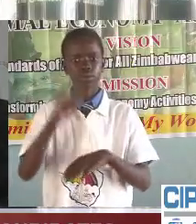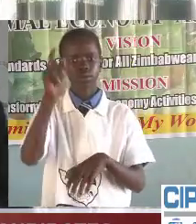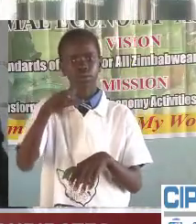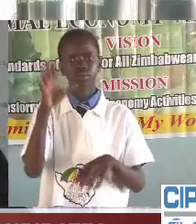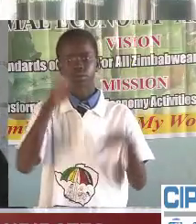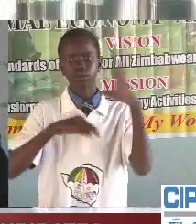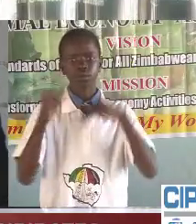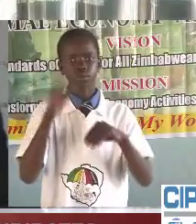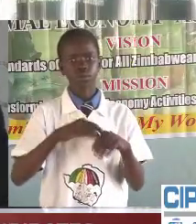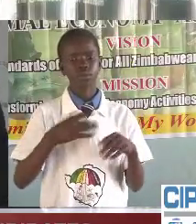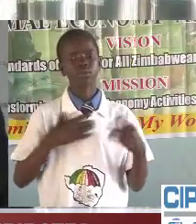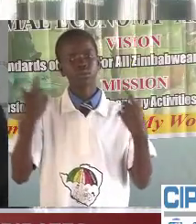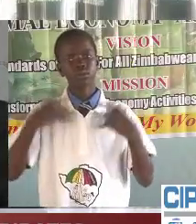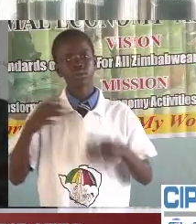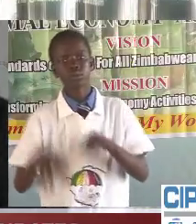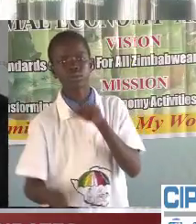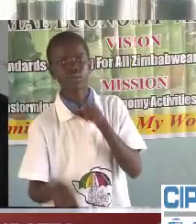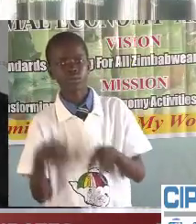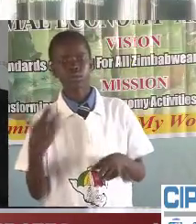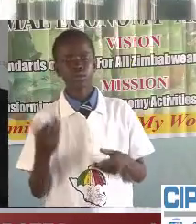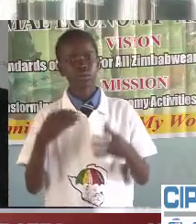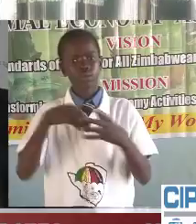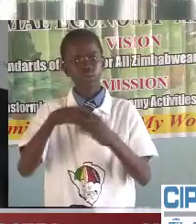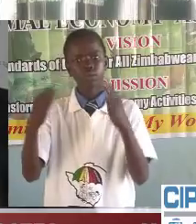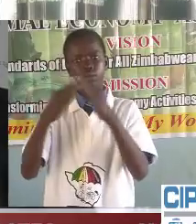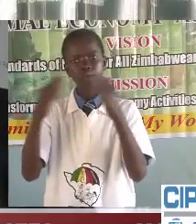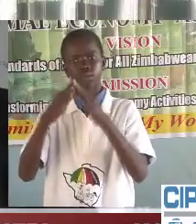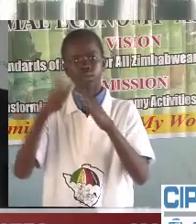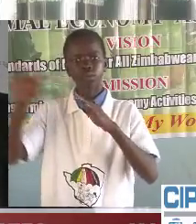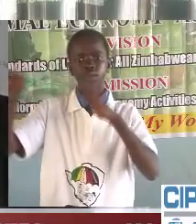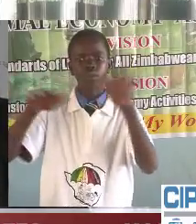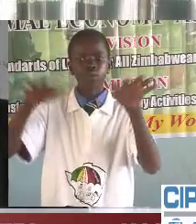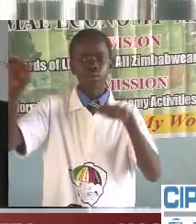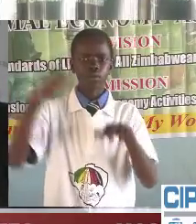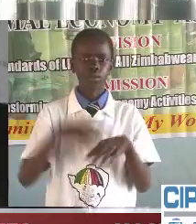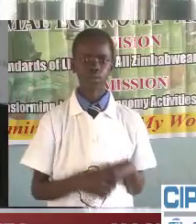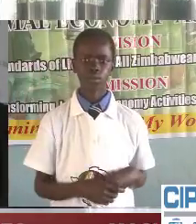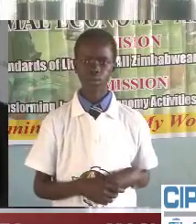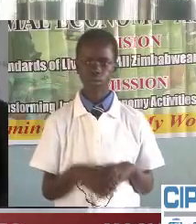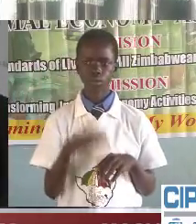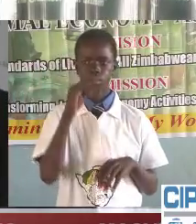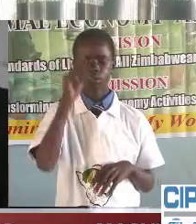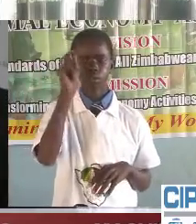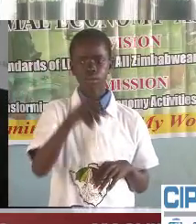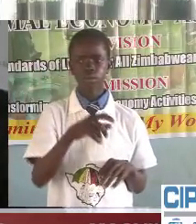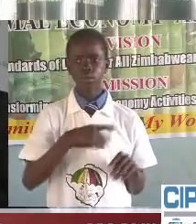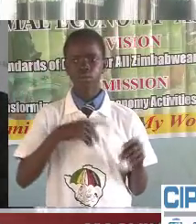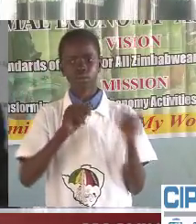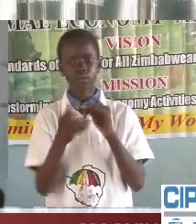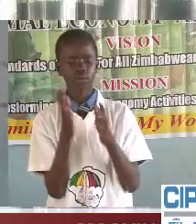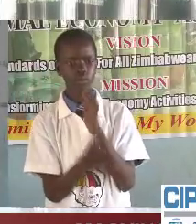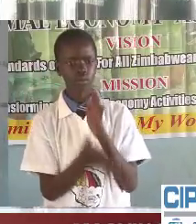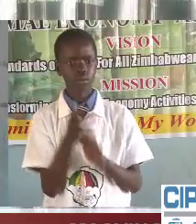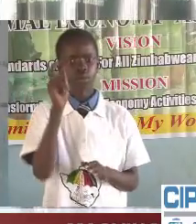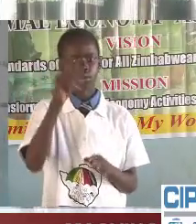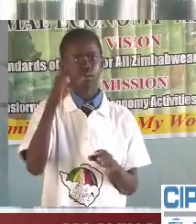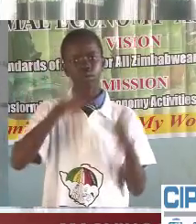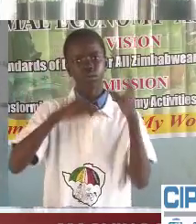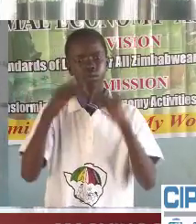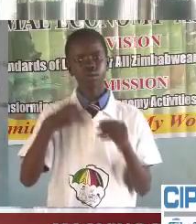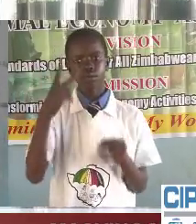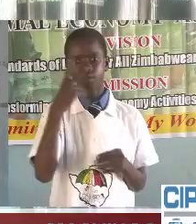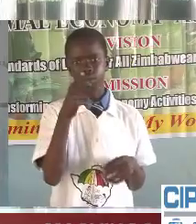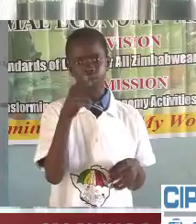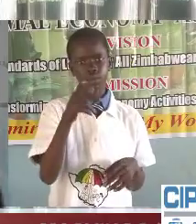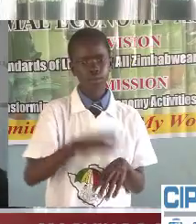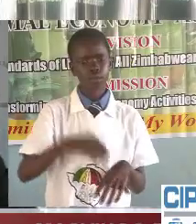tine nherera dzose dzirimo mumushamu, tine mutero, mvura, marets, zvinhu zvatinoona isusu makanzela